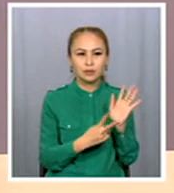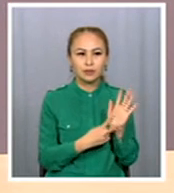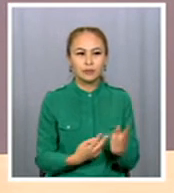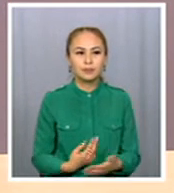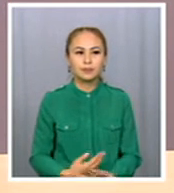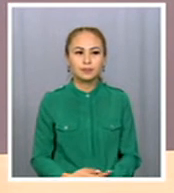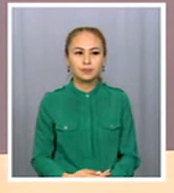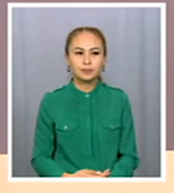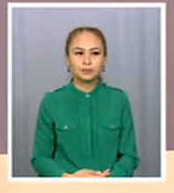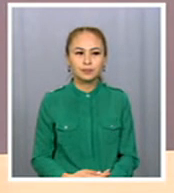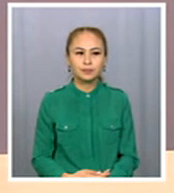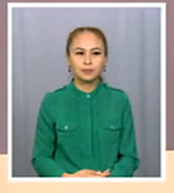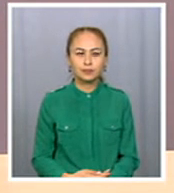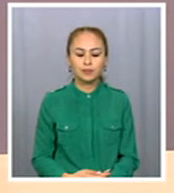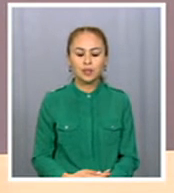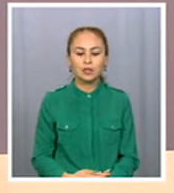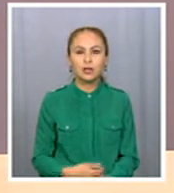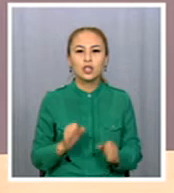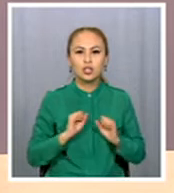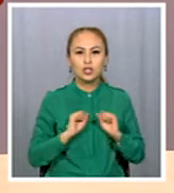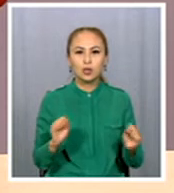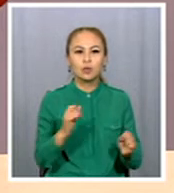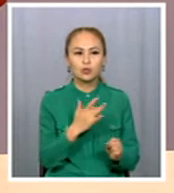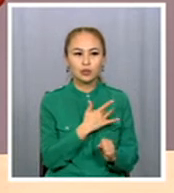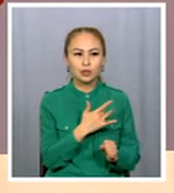7. Жау жүрек